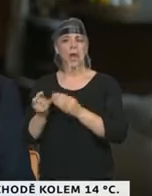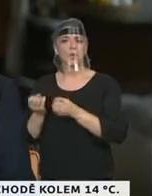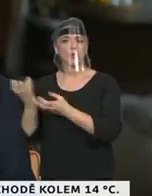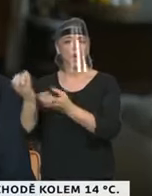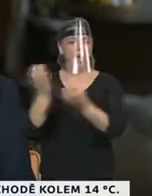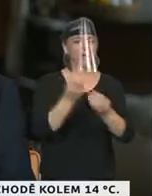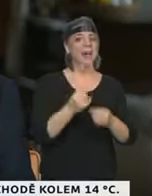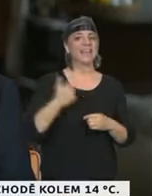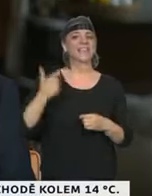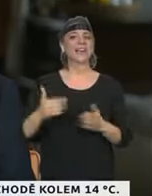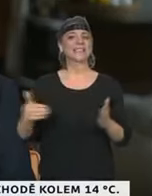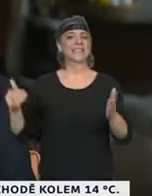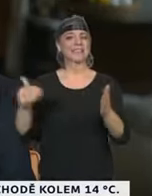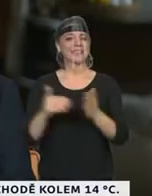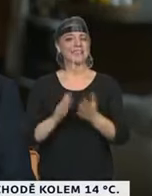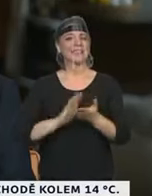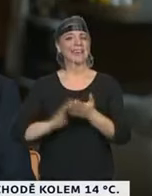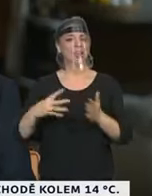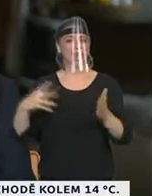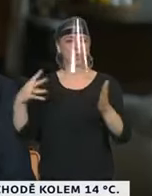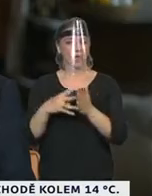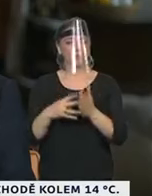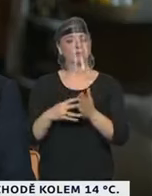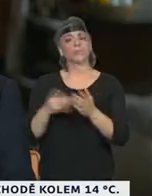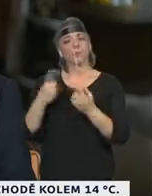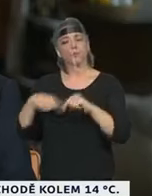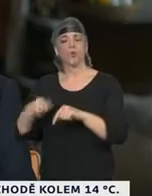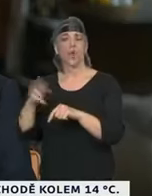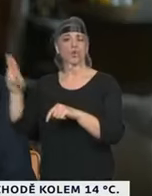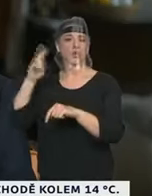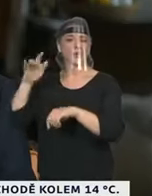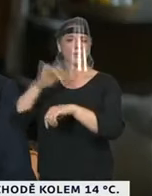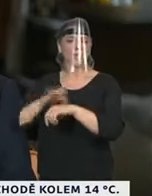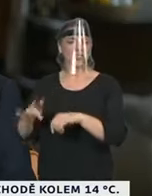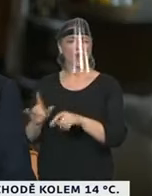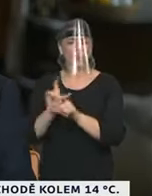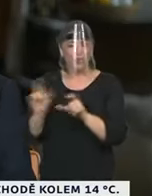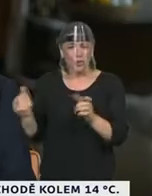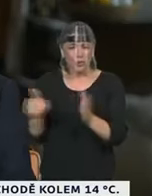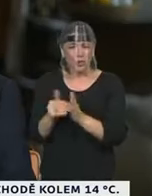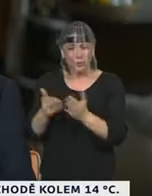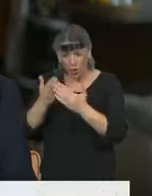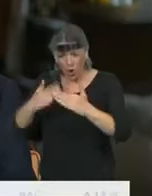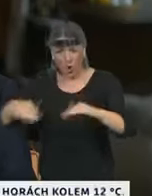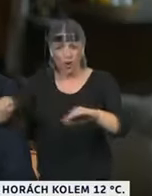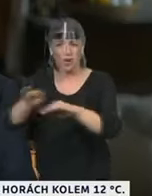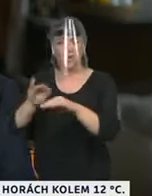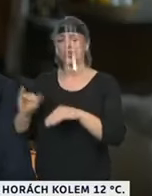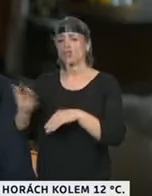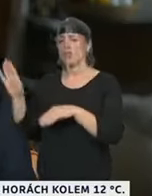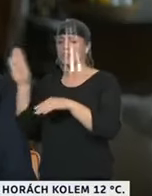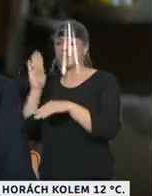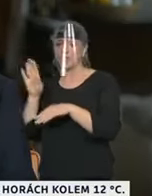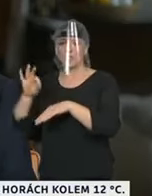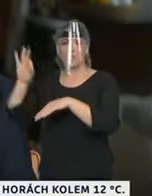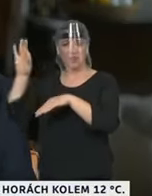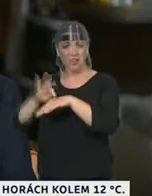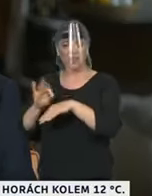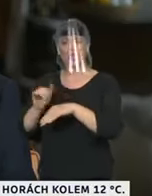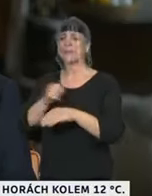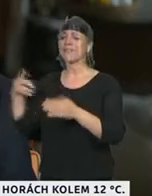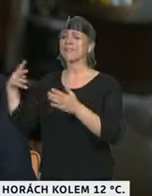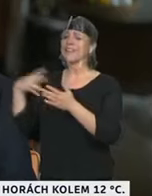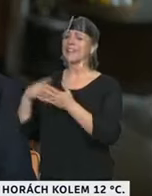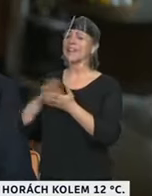testování zaměstnanců domovů pro seniory a sociálních služeb, aby naše seniory nenakazili. Opravdu děláme, co